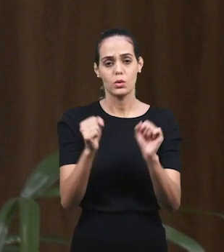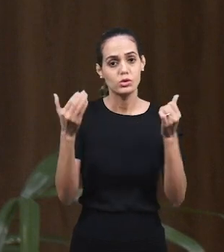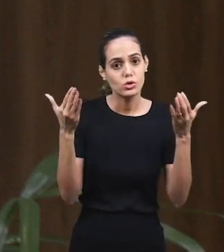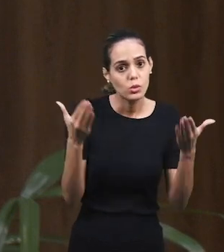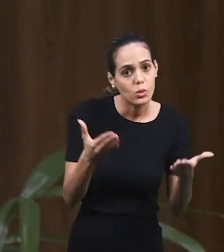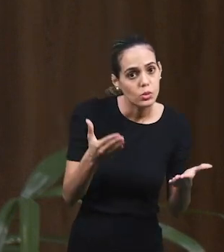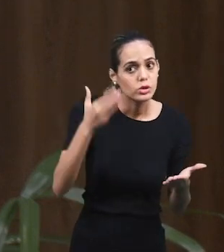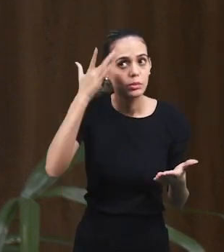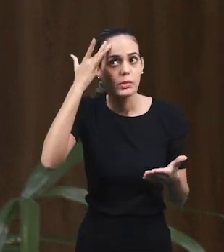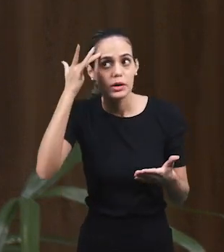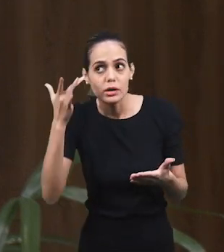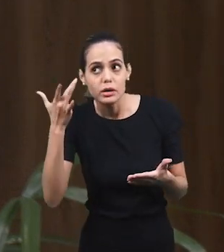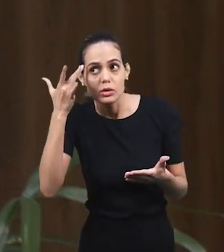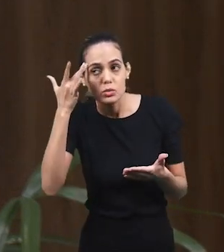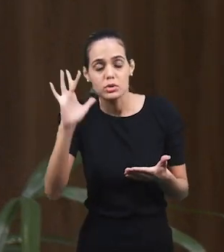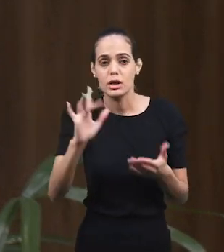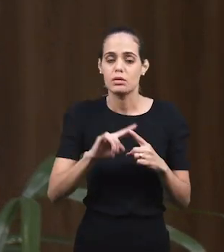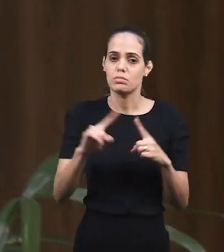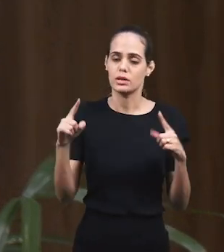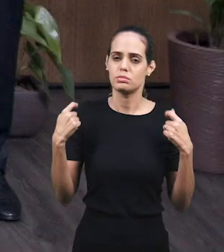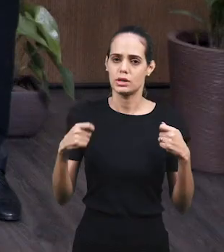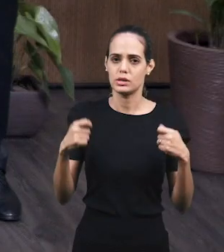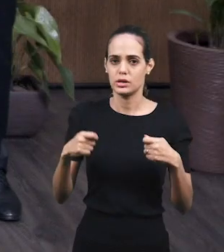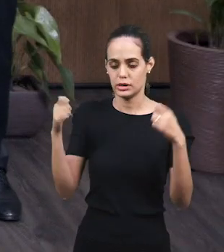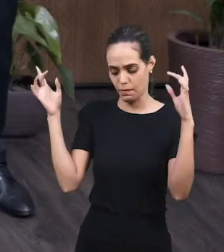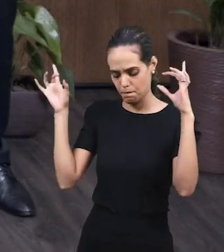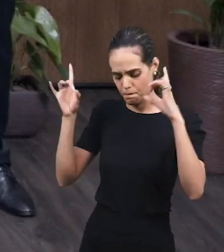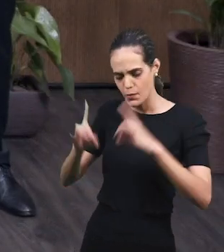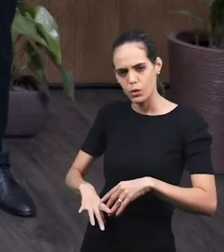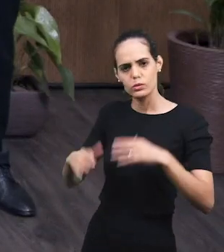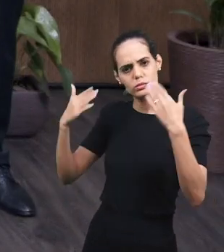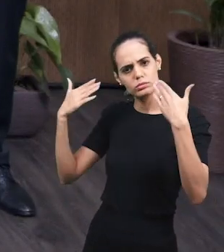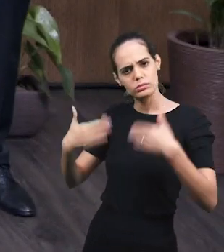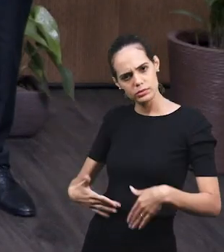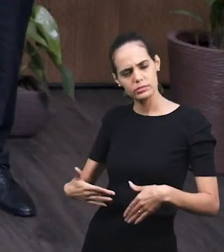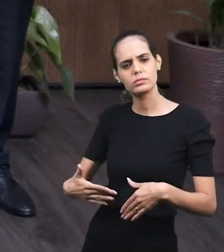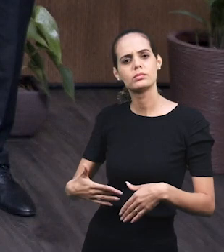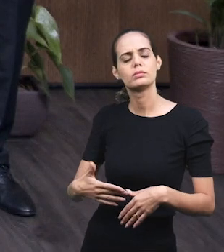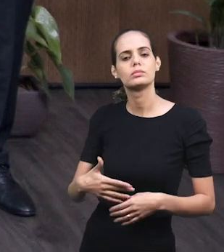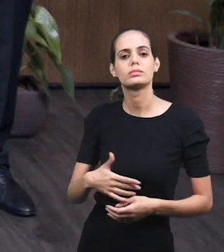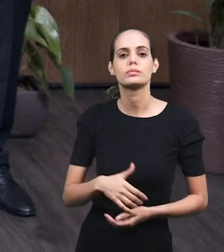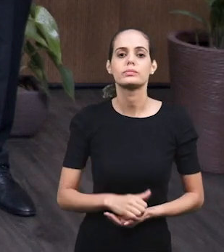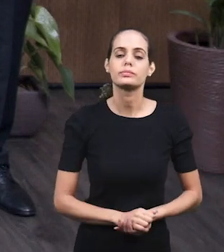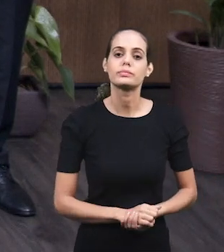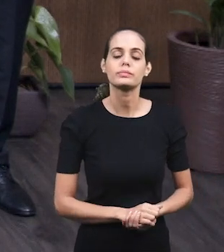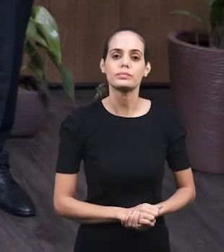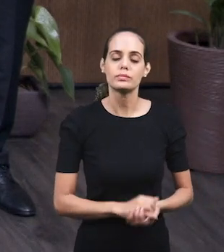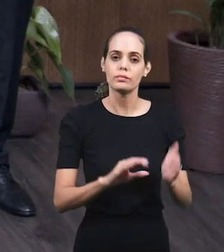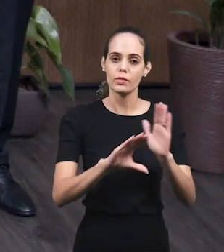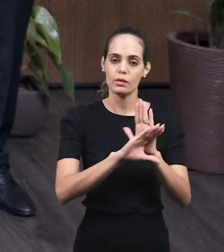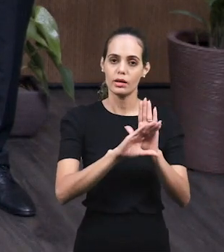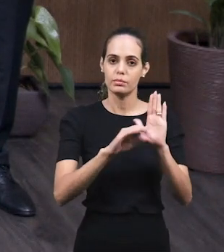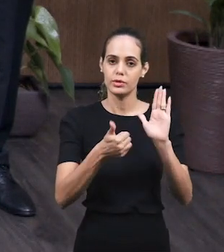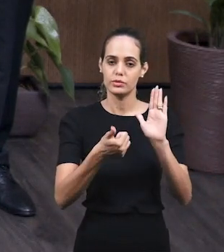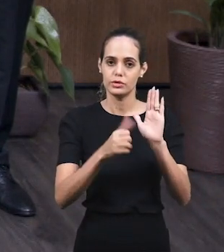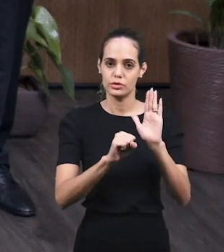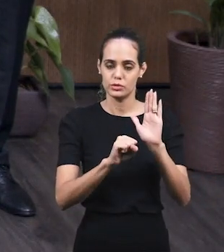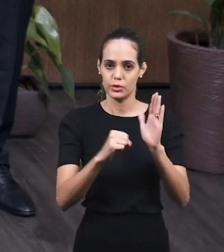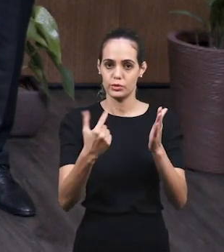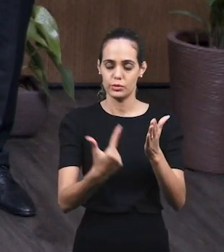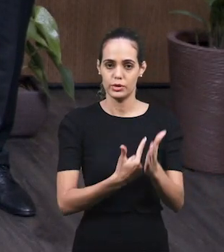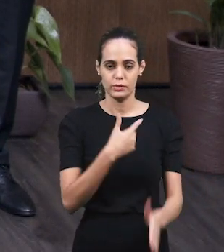reviendra à n'importe quel moment. Les signes nous disent qu'ils peuvent être aujourd'hui ou demain. Il est nécessaire d'être prêt.